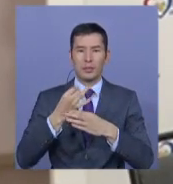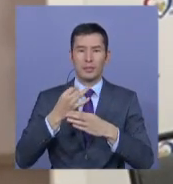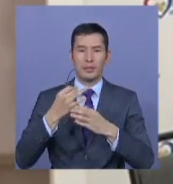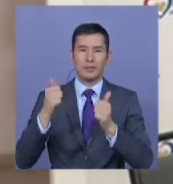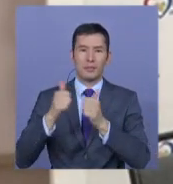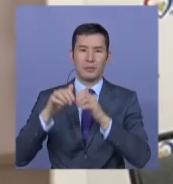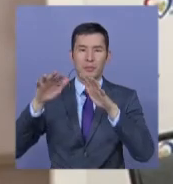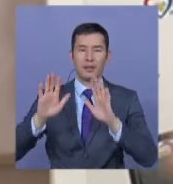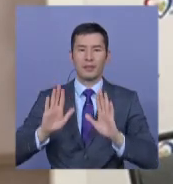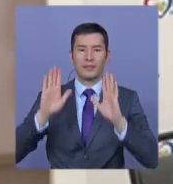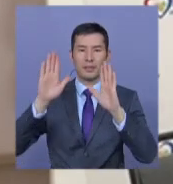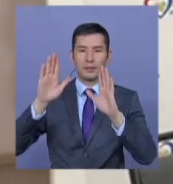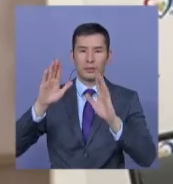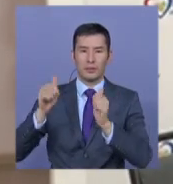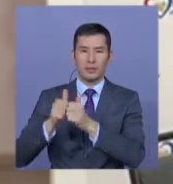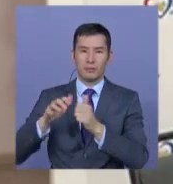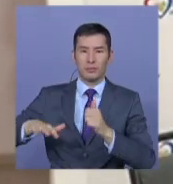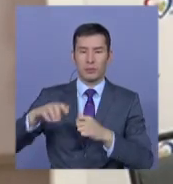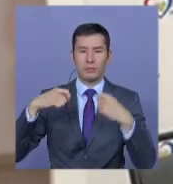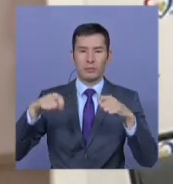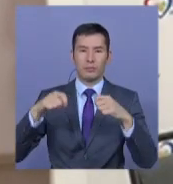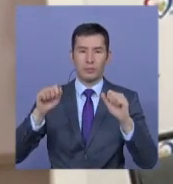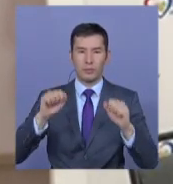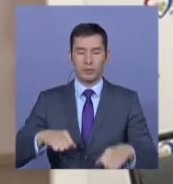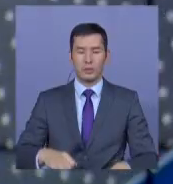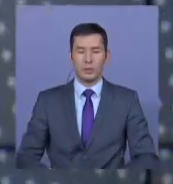да орын беріп, оксилерге сол жерде де сатуға возможность беріп жатырмыз.